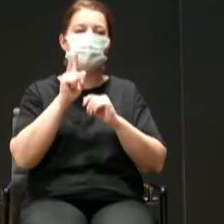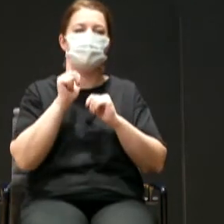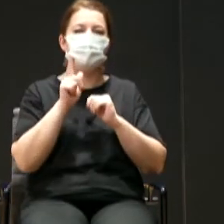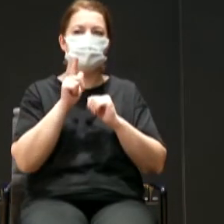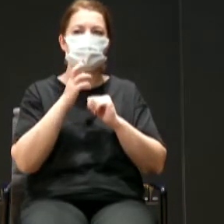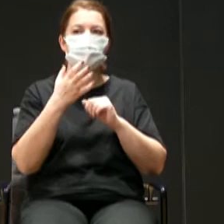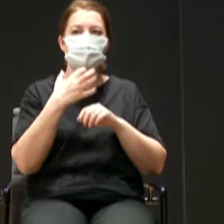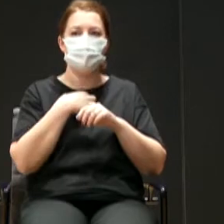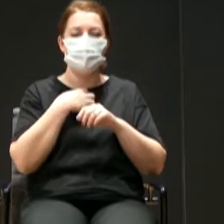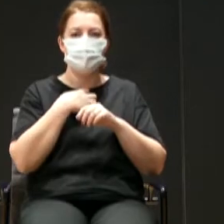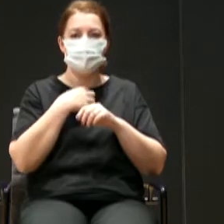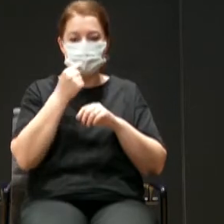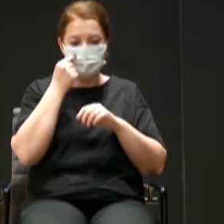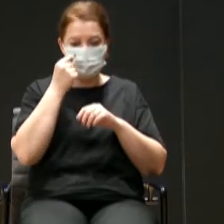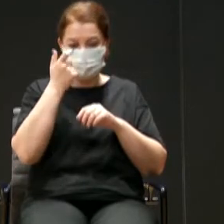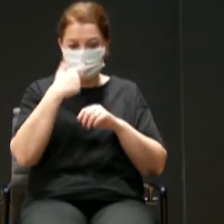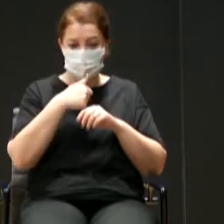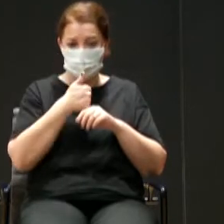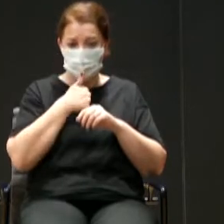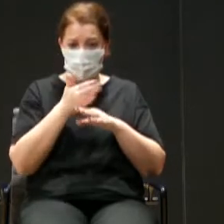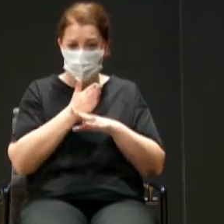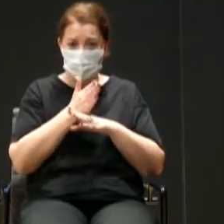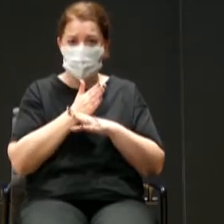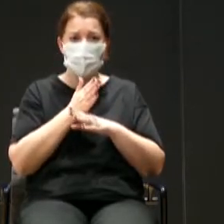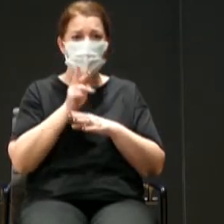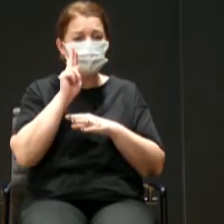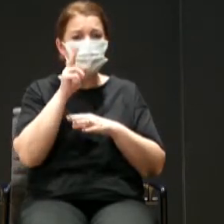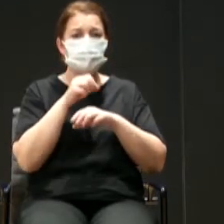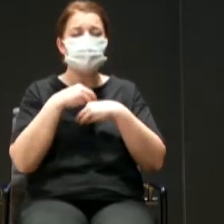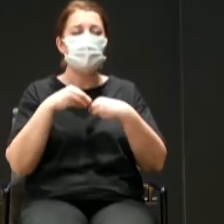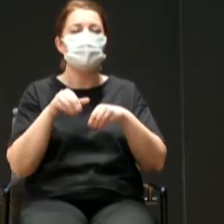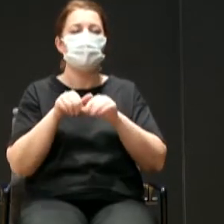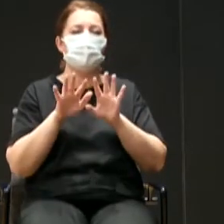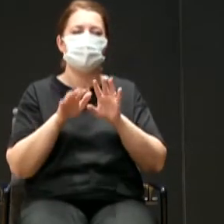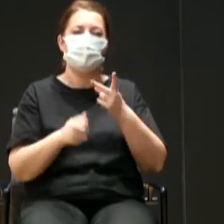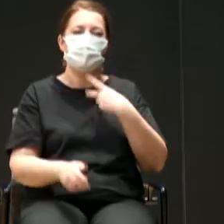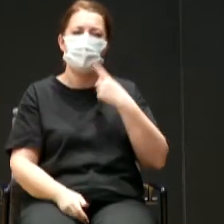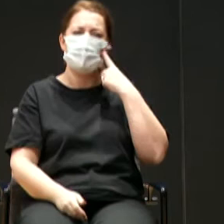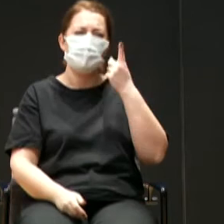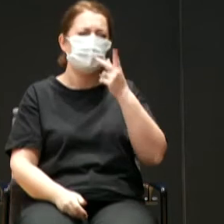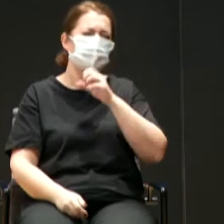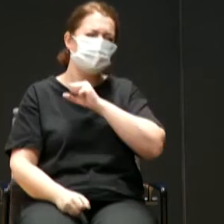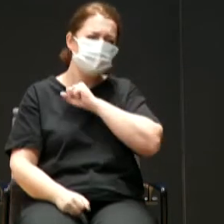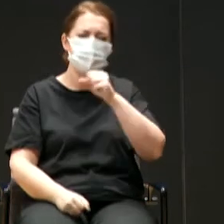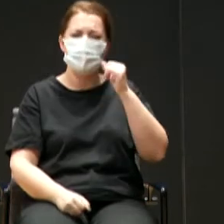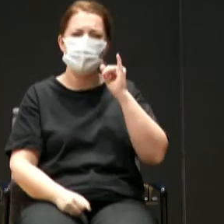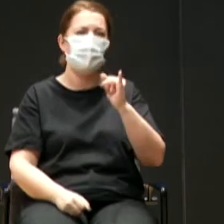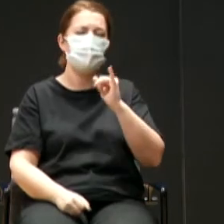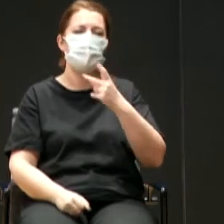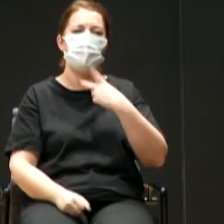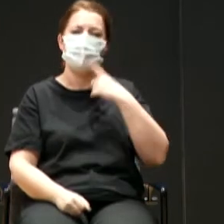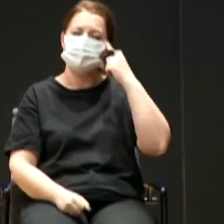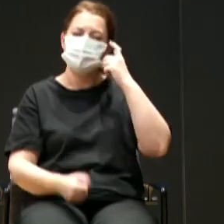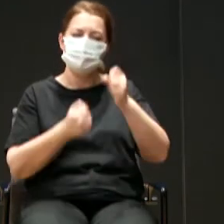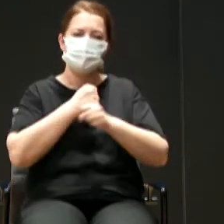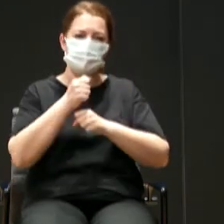kendi insan kendi babasının malına bile bu şekilde kıyıp satmaz. Bu bir bana göre bir vahşettir ama ben ısrarla